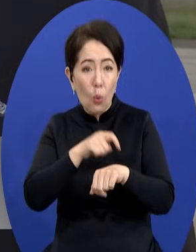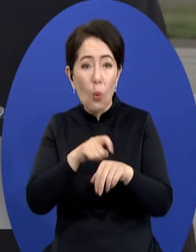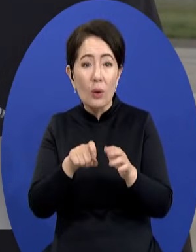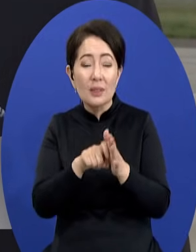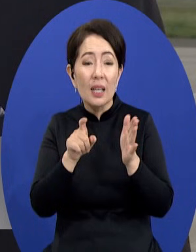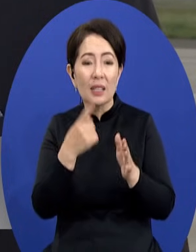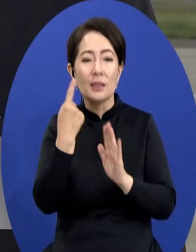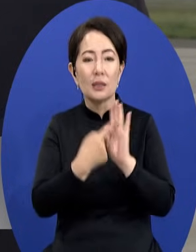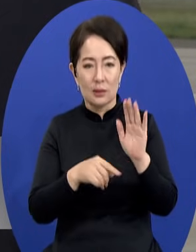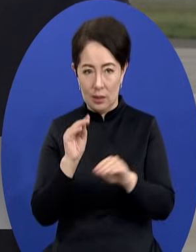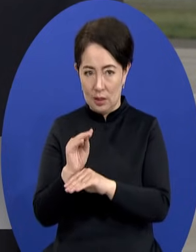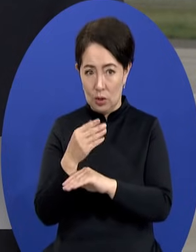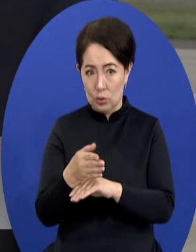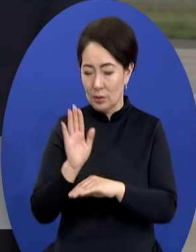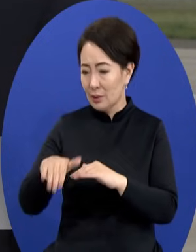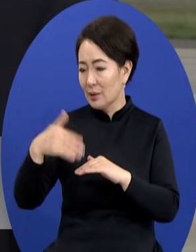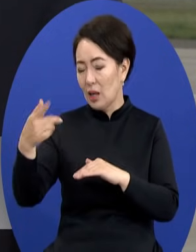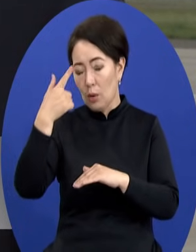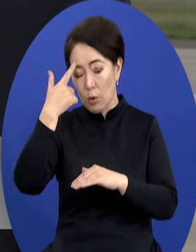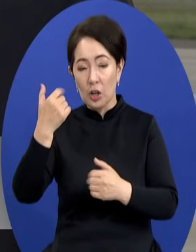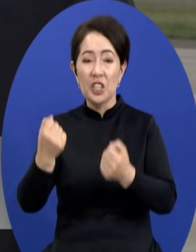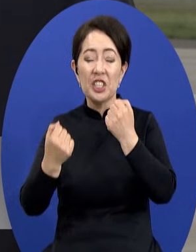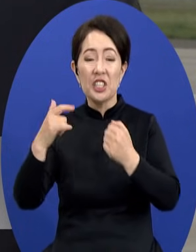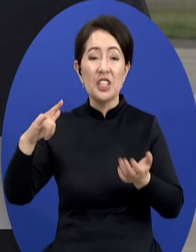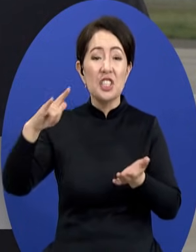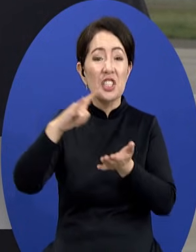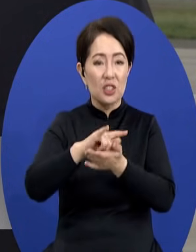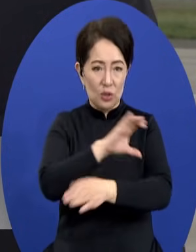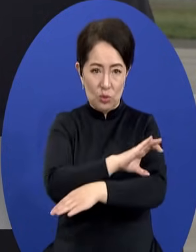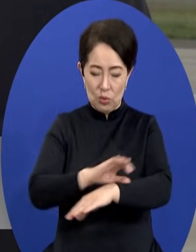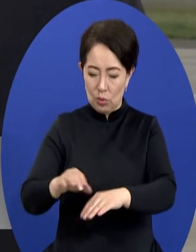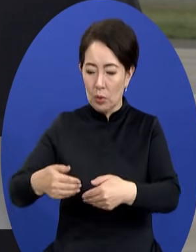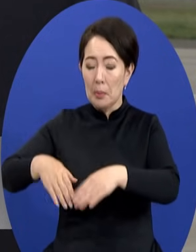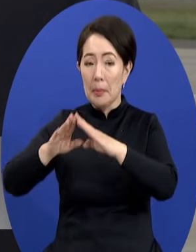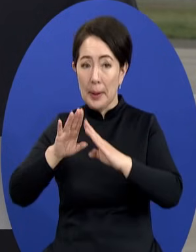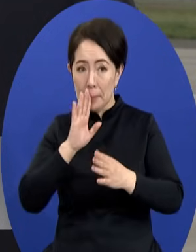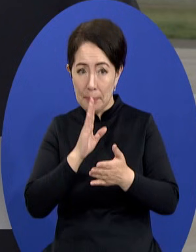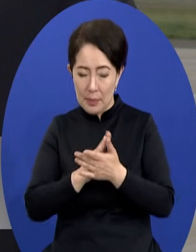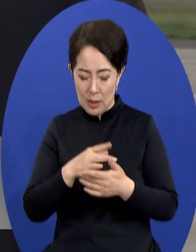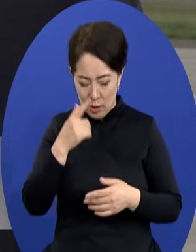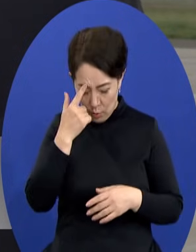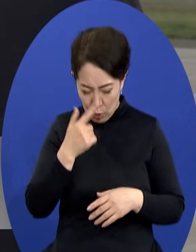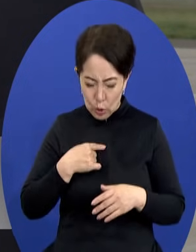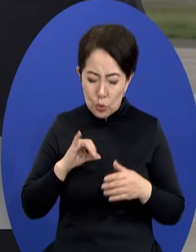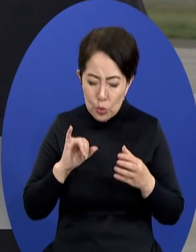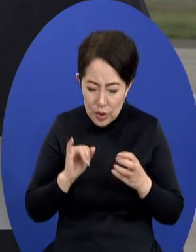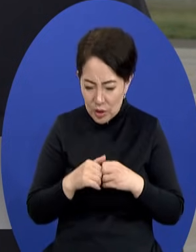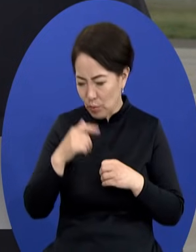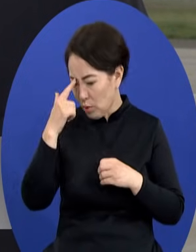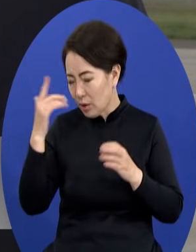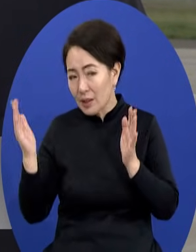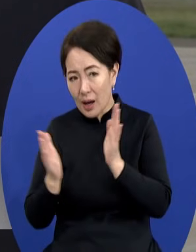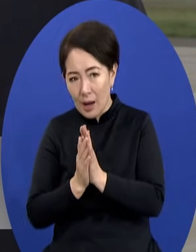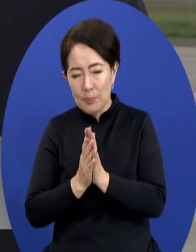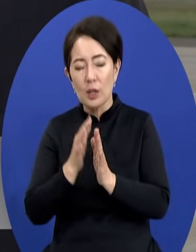бид Монголд нисгэгчийн сургууль барих хүсэлтэй байгаа. Энэ бол бидний ажлын маш чухал тал. Бид Монголд юу ч хийсэн Монголын талтай түнш